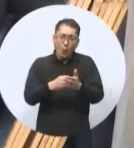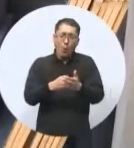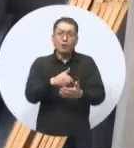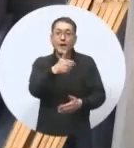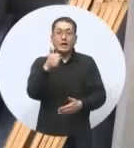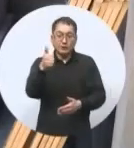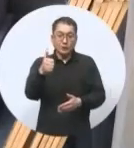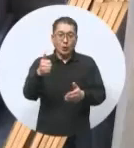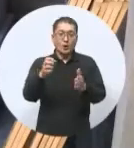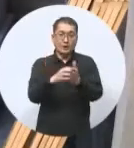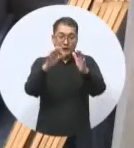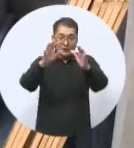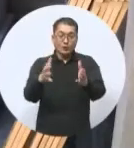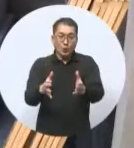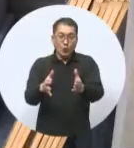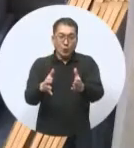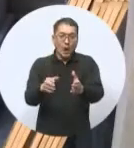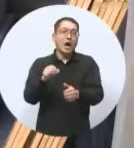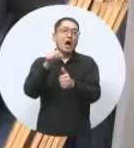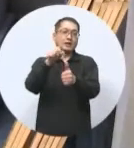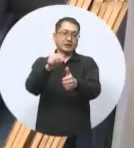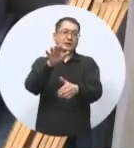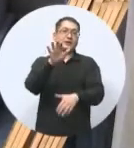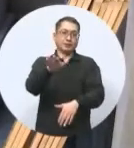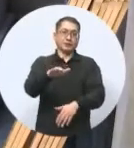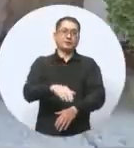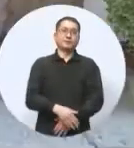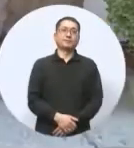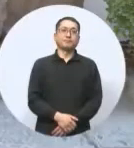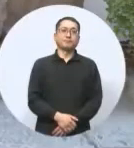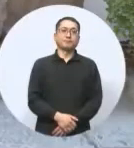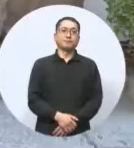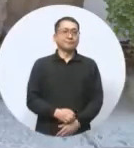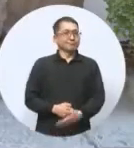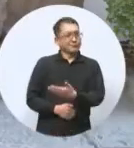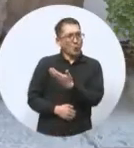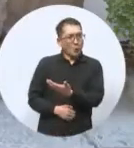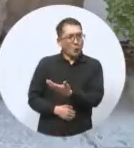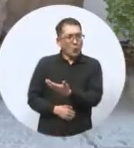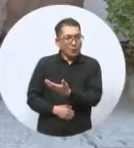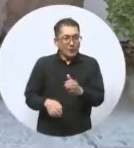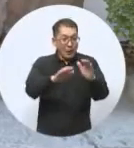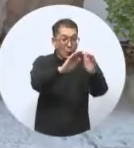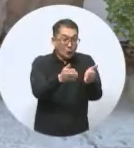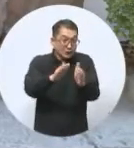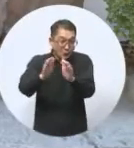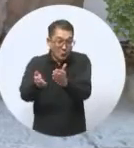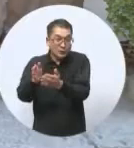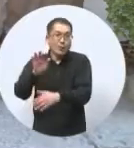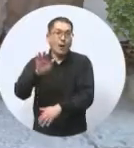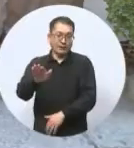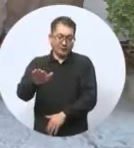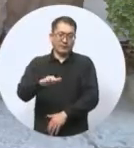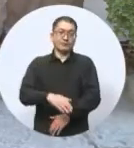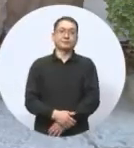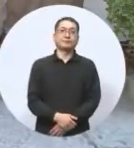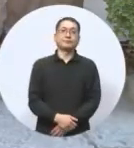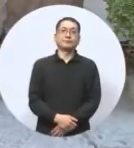は本堂の左のお堂に安置されています。こんなお地蔵さんも鎮座しています